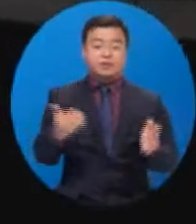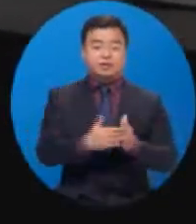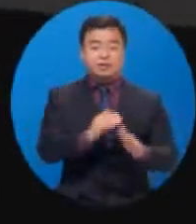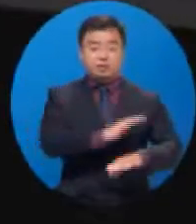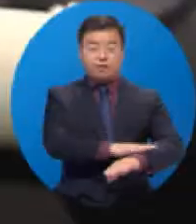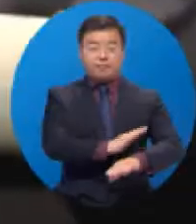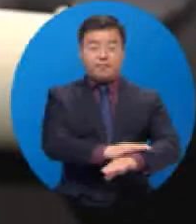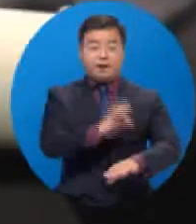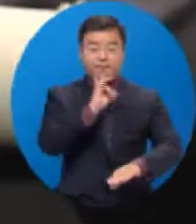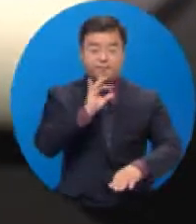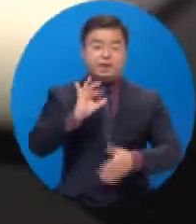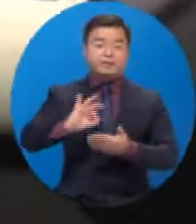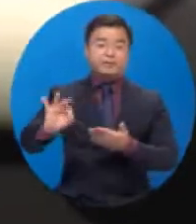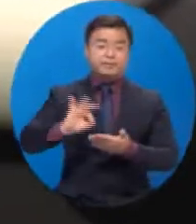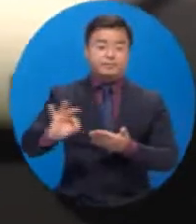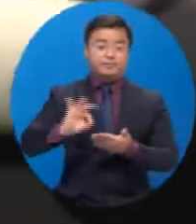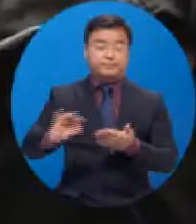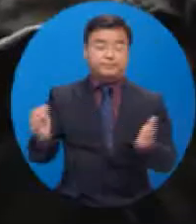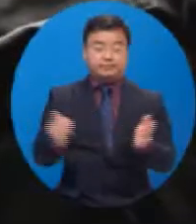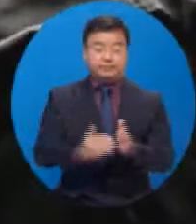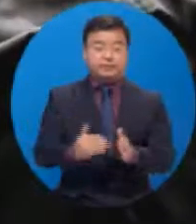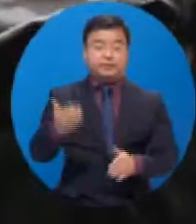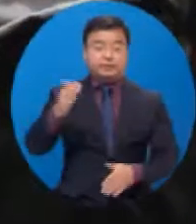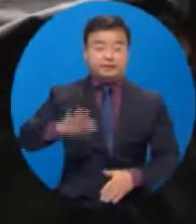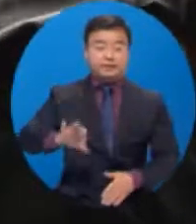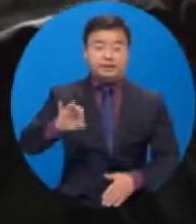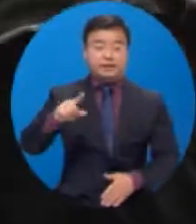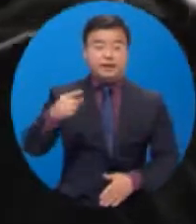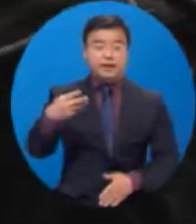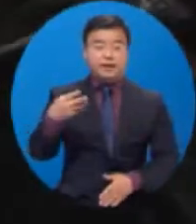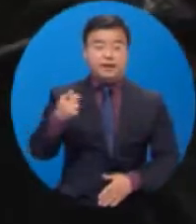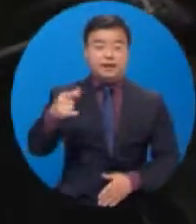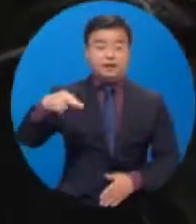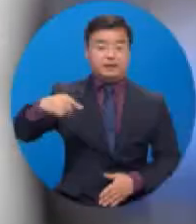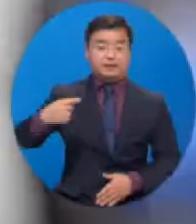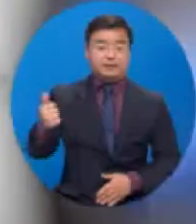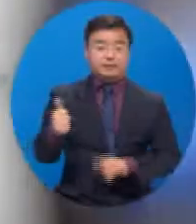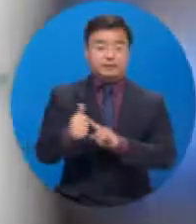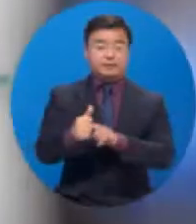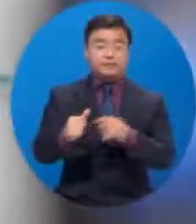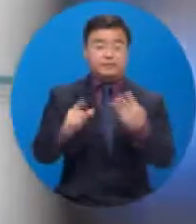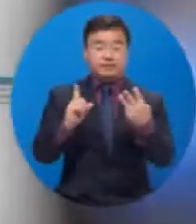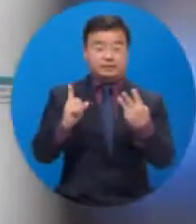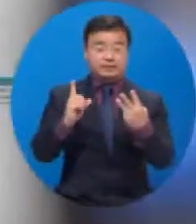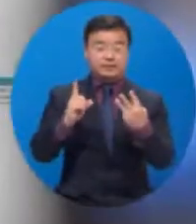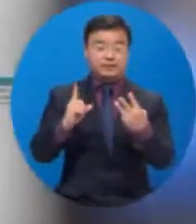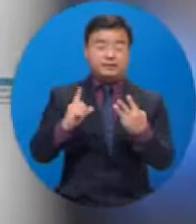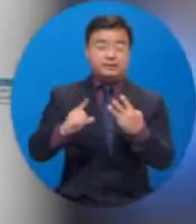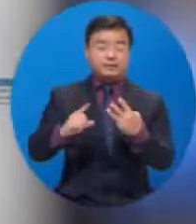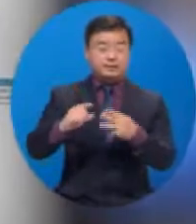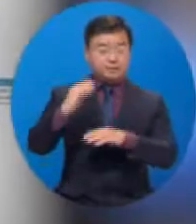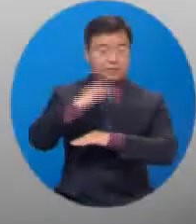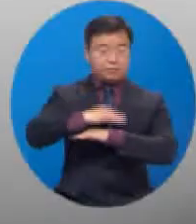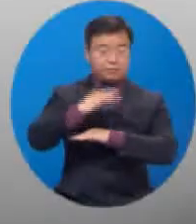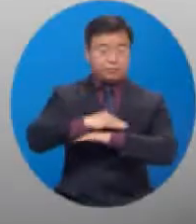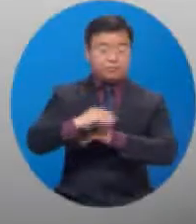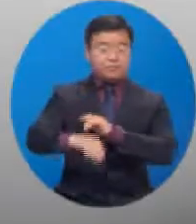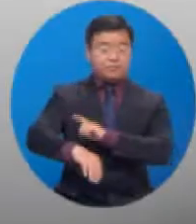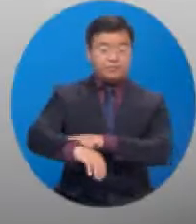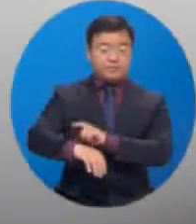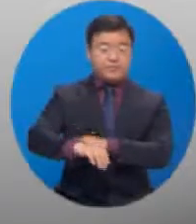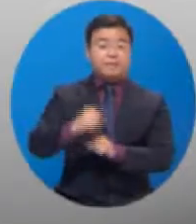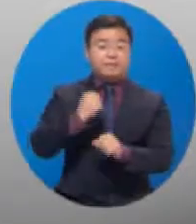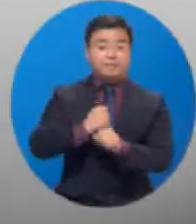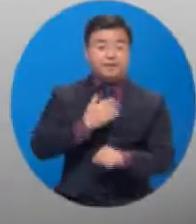사용하며 살았습니다. 그러나 알렉스는 3D 프린터를 이용해 의수를 제작할 수 있다는 사실을 알고 새로운